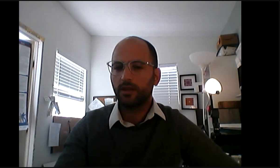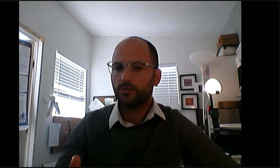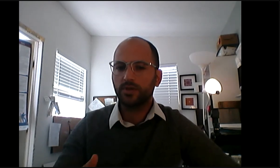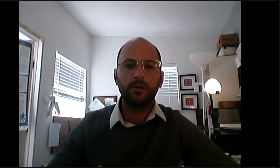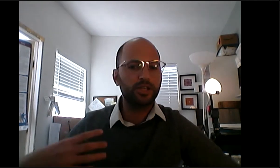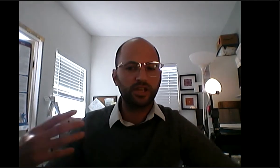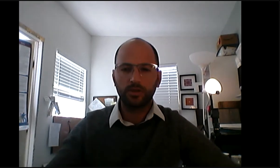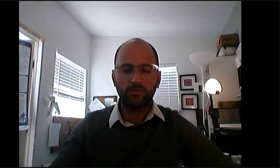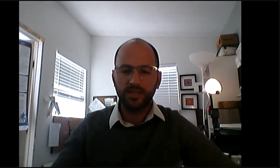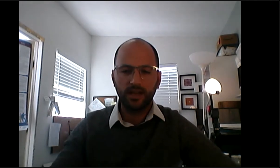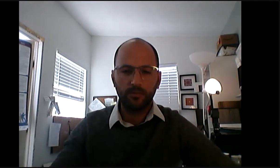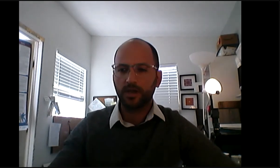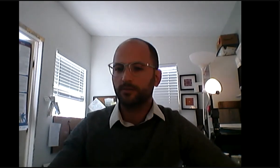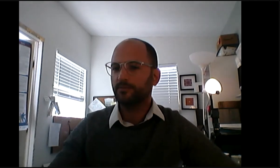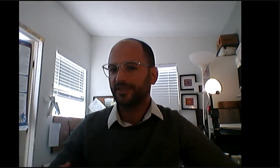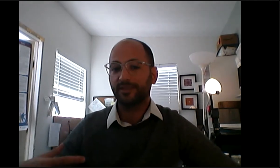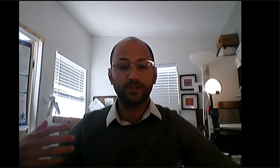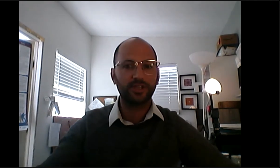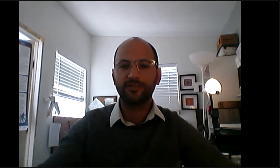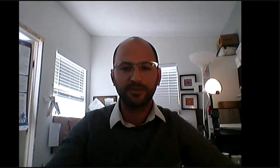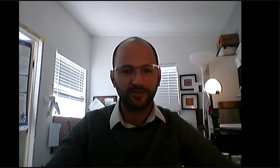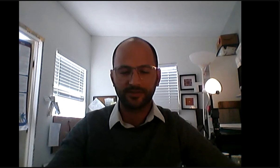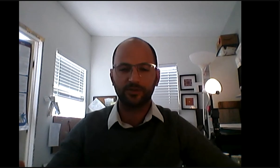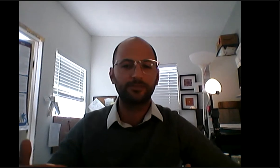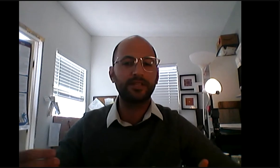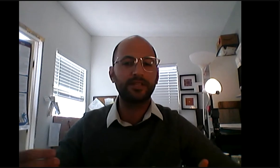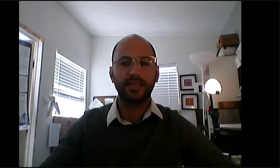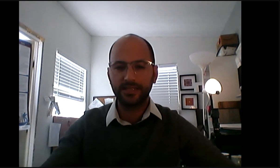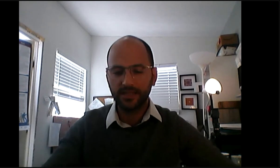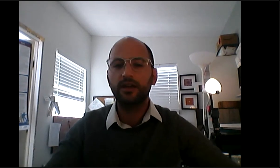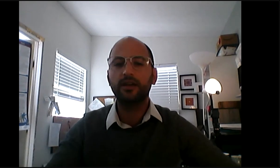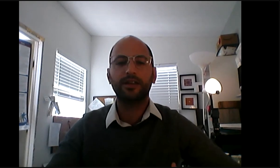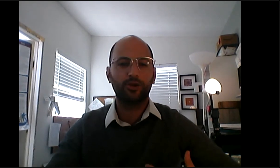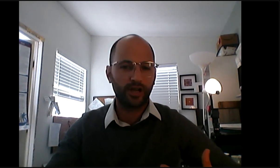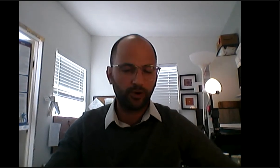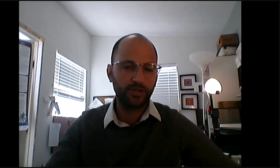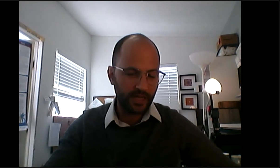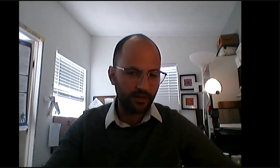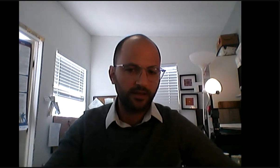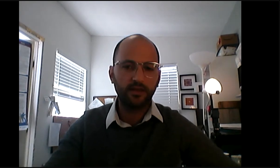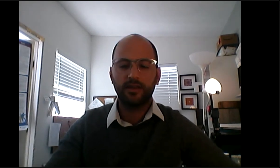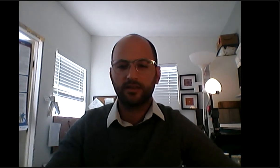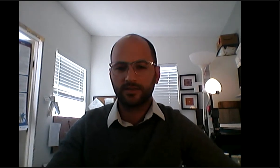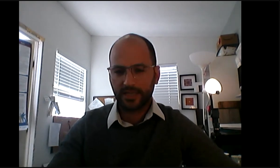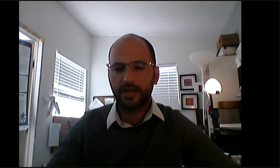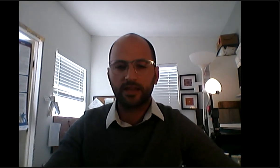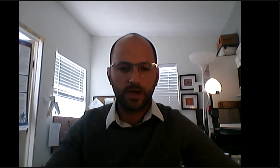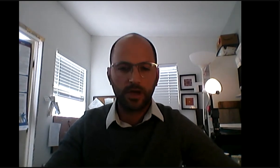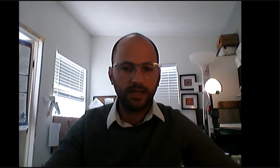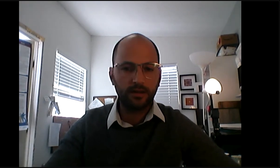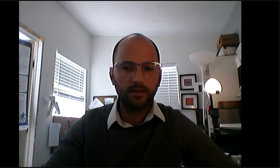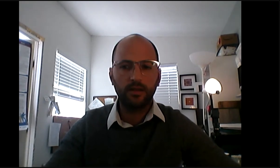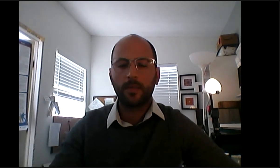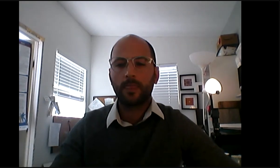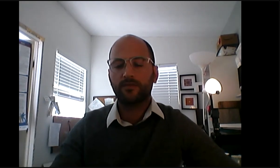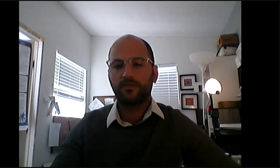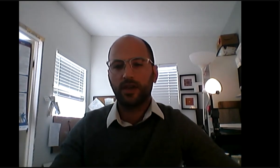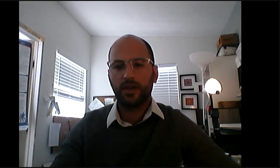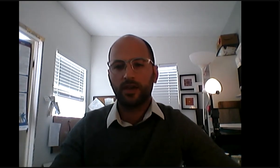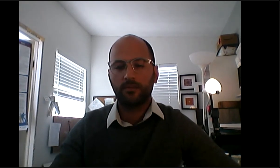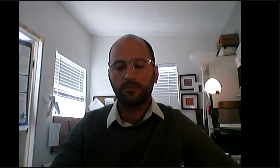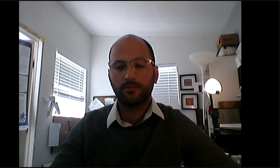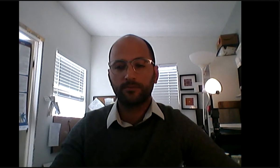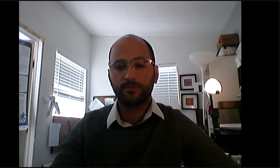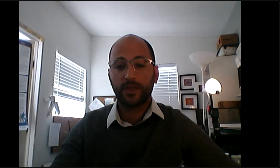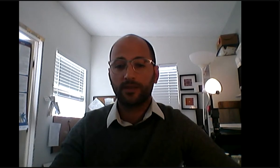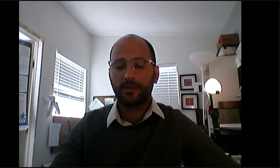אני רוצה גם ש... אני גם אחרי שהמנטור מיינד ייגמר, אתם רוצים לשתף אותי בדברים, אתם רוצים להתייעץ איתי, כאילו אני פה בשביל זה, זה חלק מהעניין.